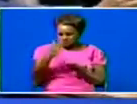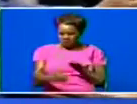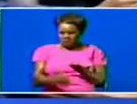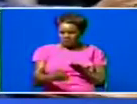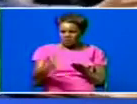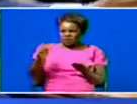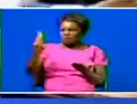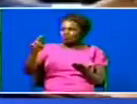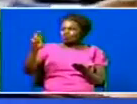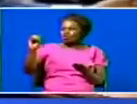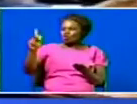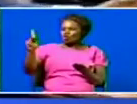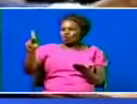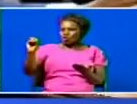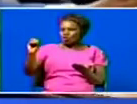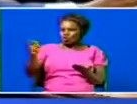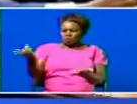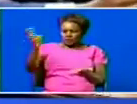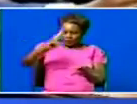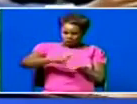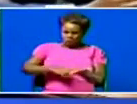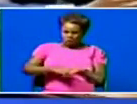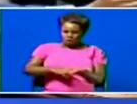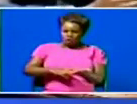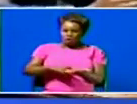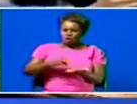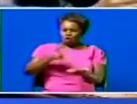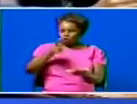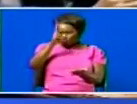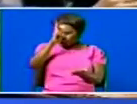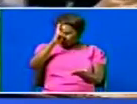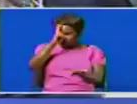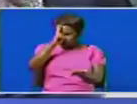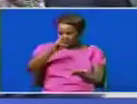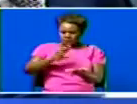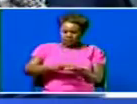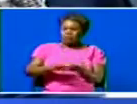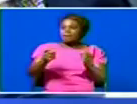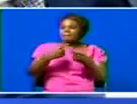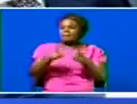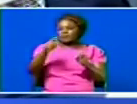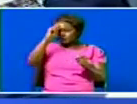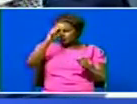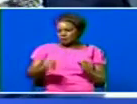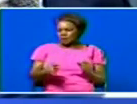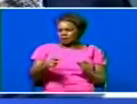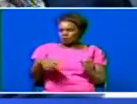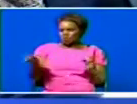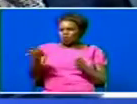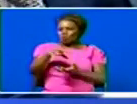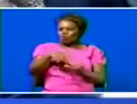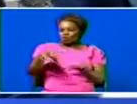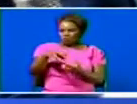Japheth Muroko amepewa nafasi ya kuandikisha taarifa kwa polisi ingawa jaji Musaga Mogoli alitamaushwa na